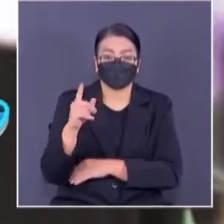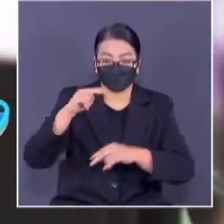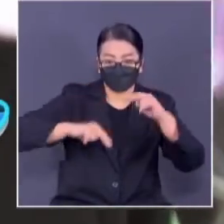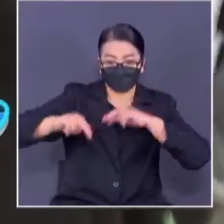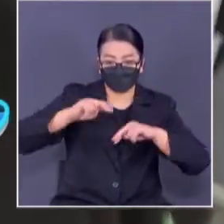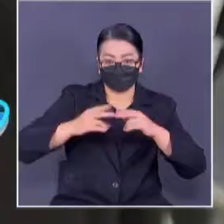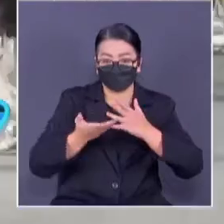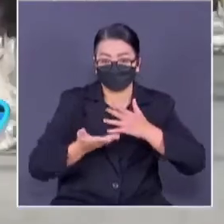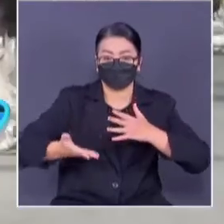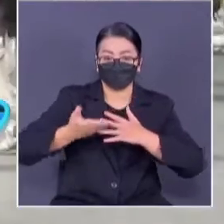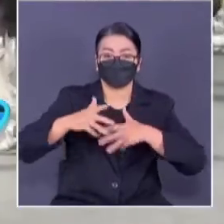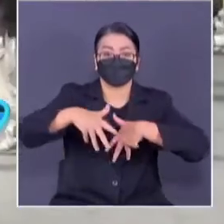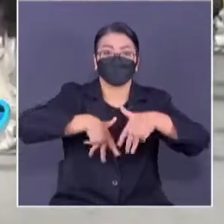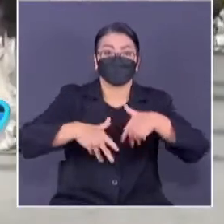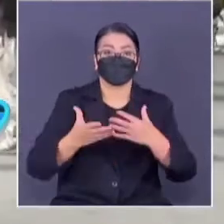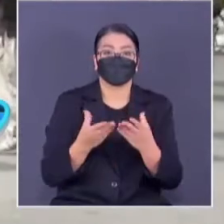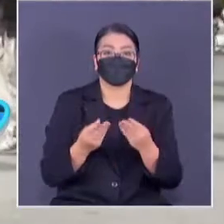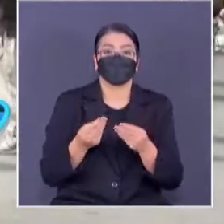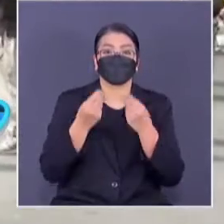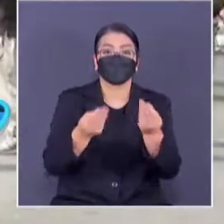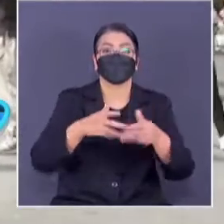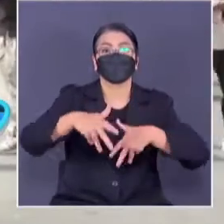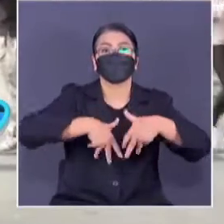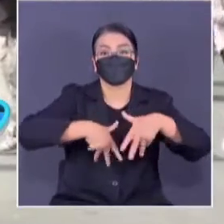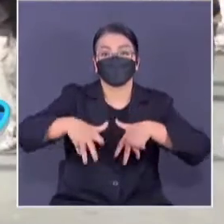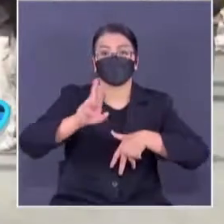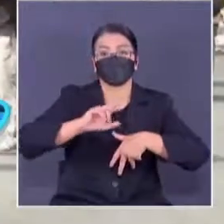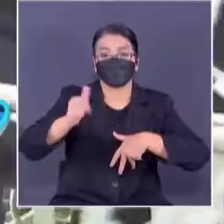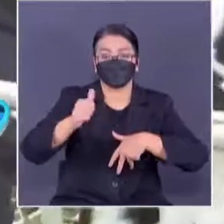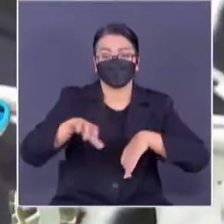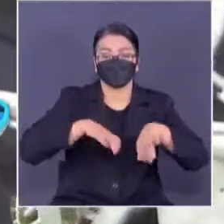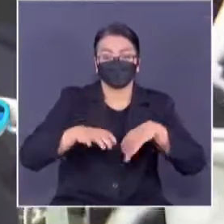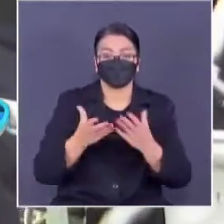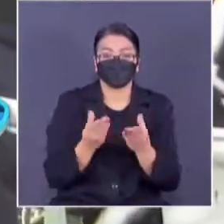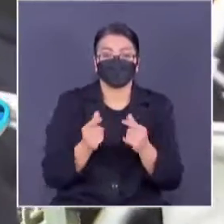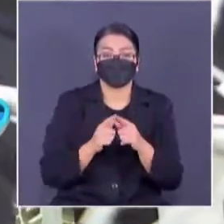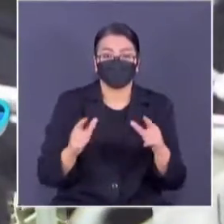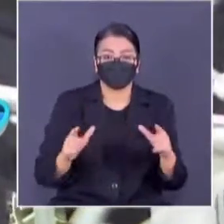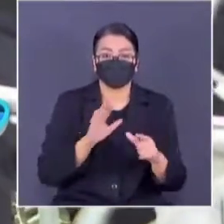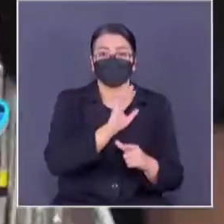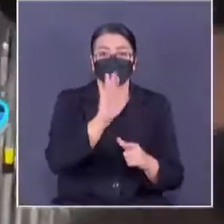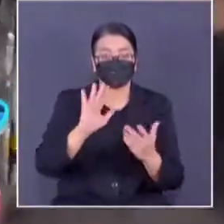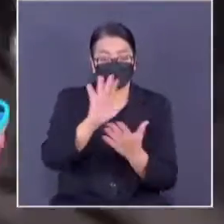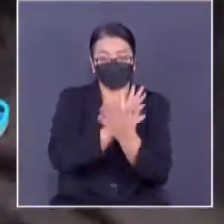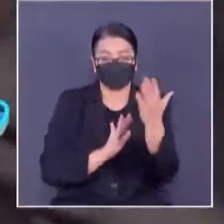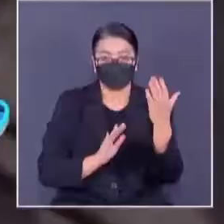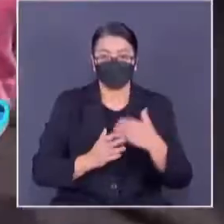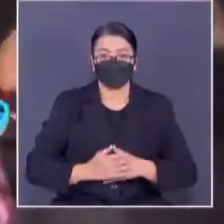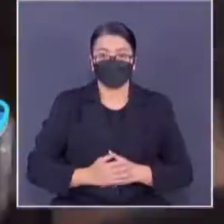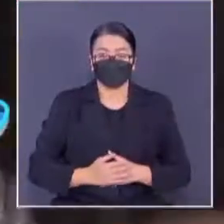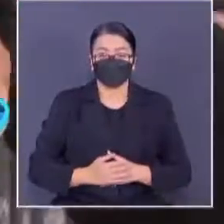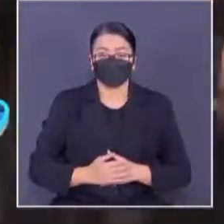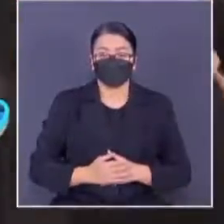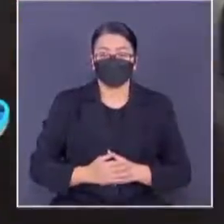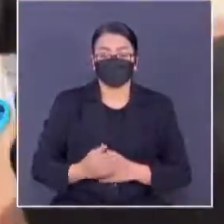ณายกระดับโฉนดชุมชนนี่เป็นหนึ่งในรูปแบบของการจัดการที่ดินในพื้นที่ต่างๆมีคร